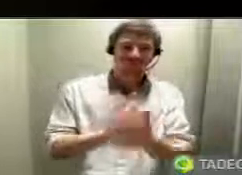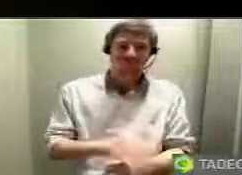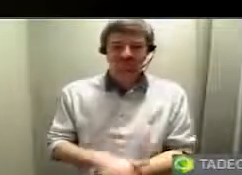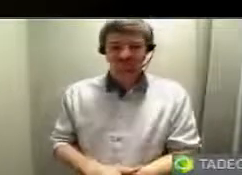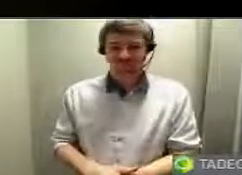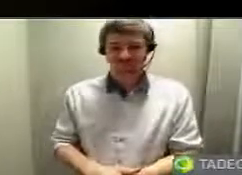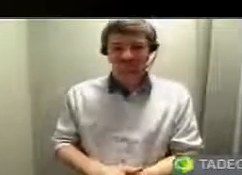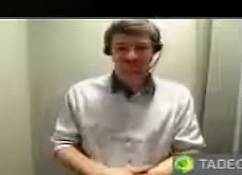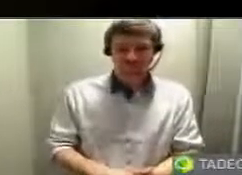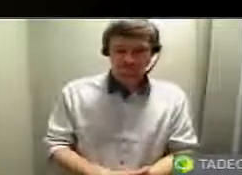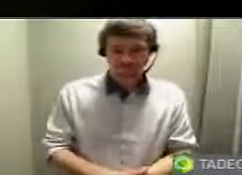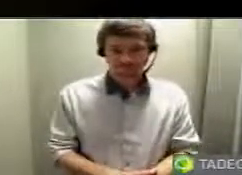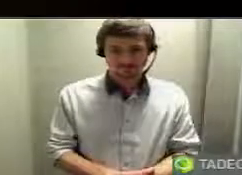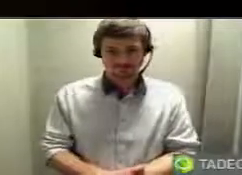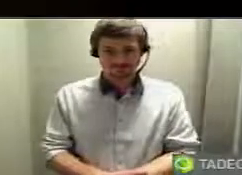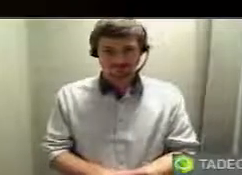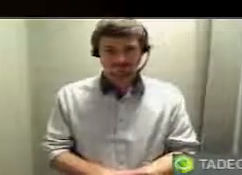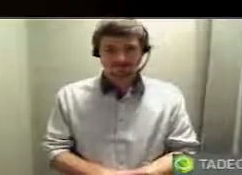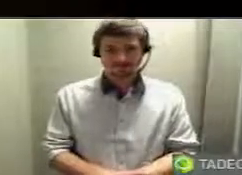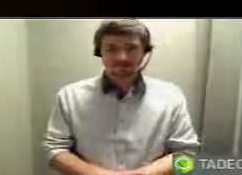Venez au milieu.